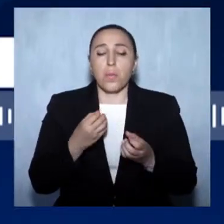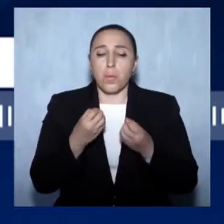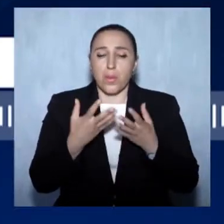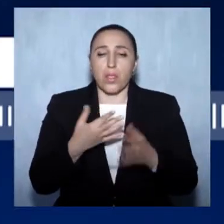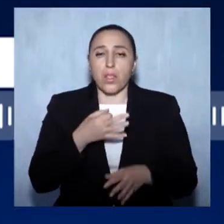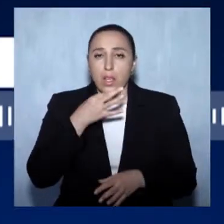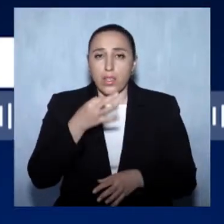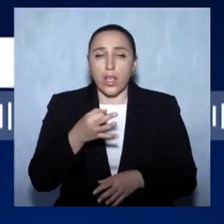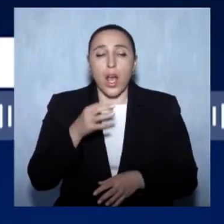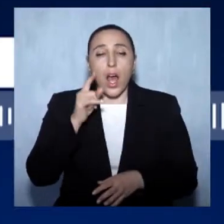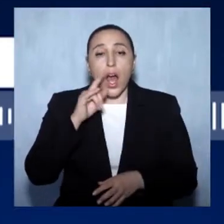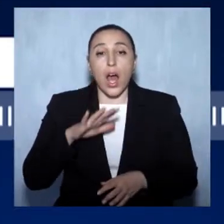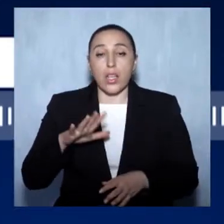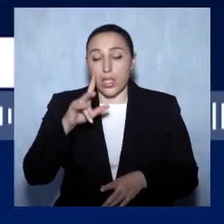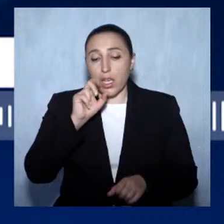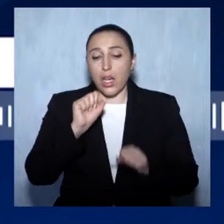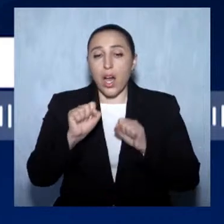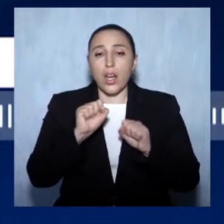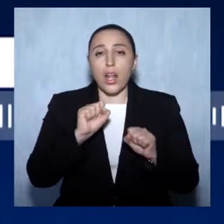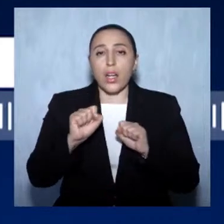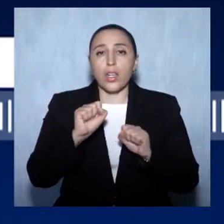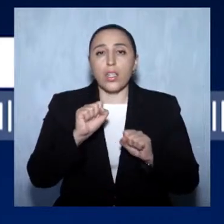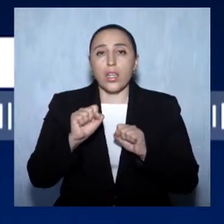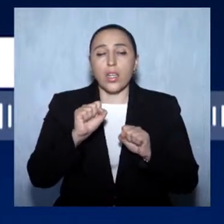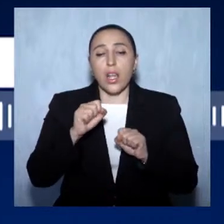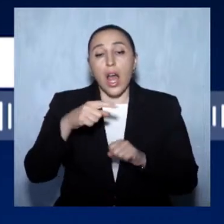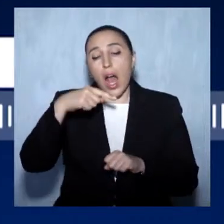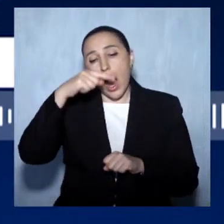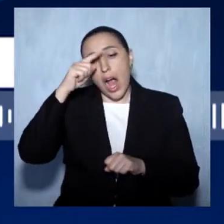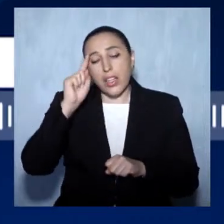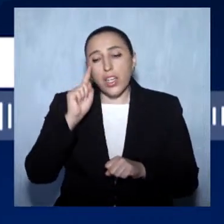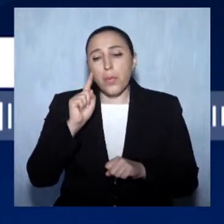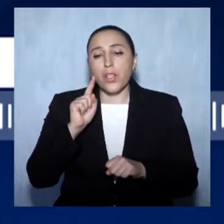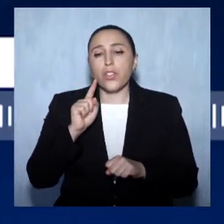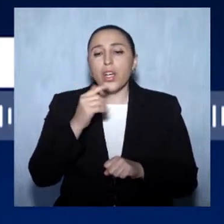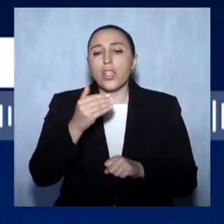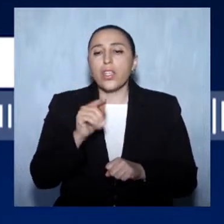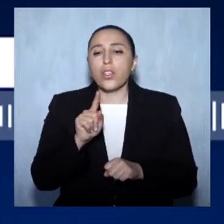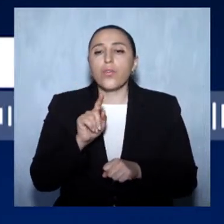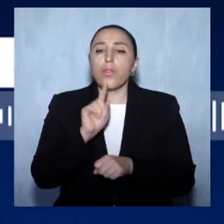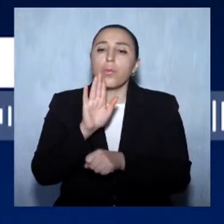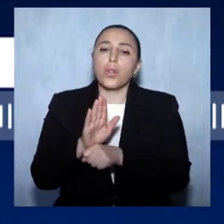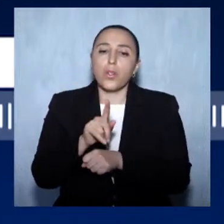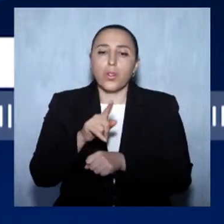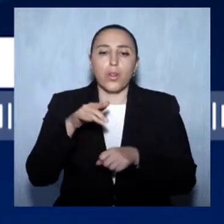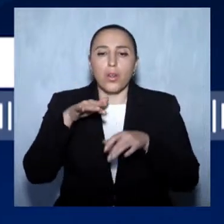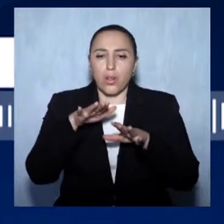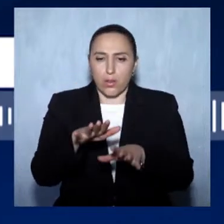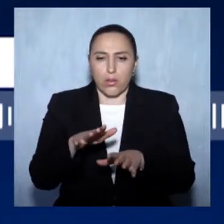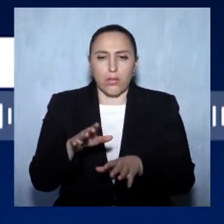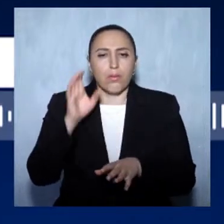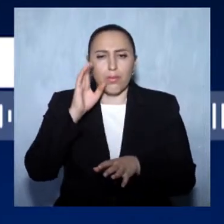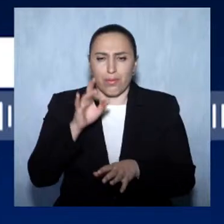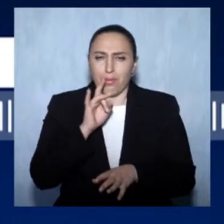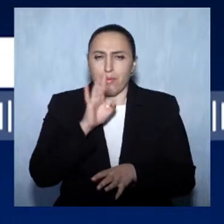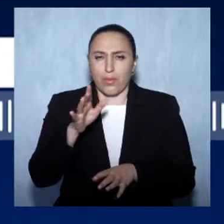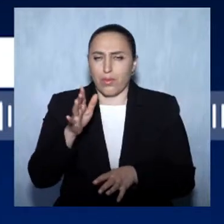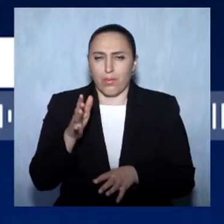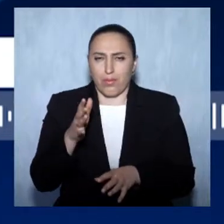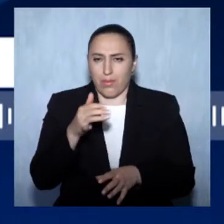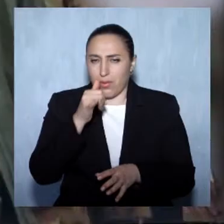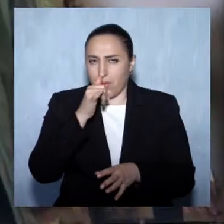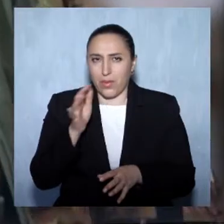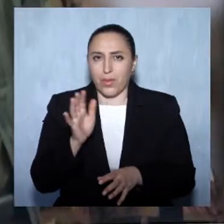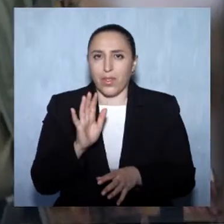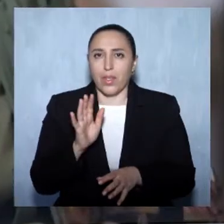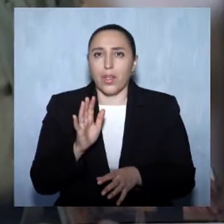որ Հայաստանի կառավարությունը երբեք չի կարող Ադրբեջանի պարտադրանքով որևէ գործողություն անել։ Բայց մեկ մյուսի հետ կապելը բացարձակական